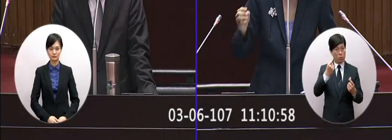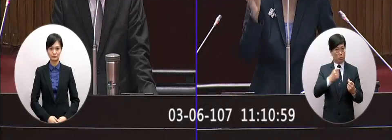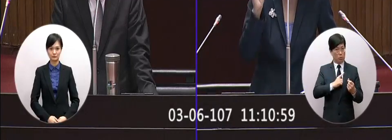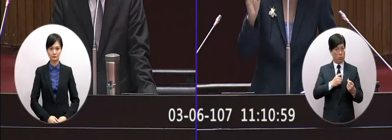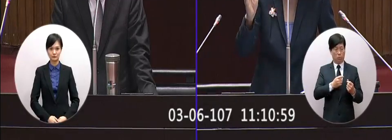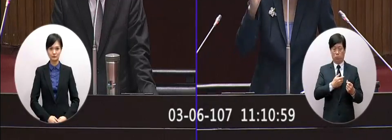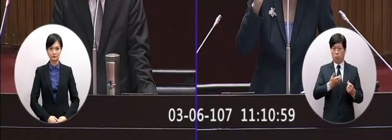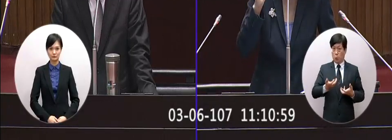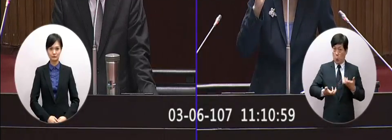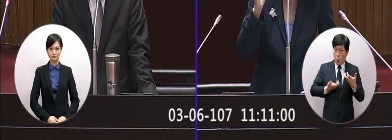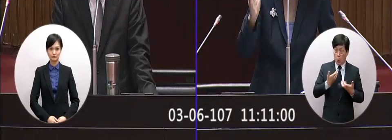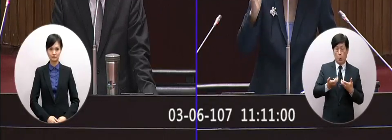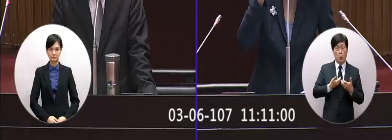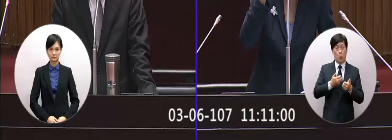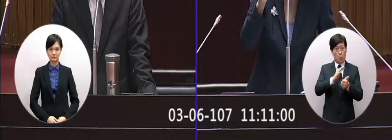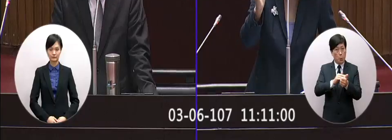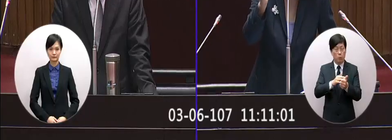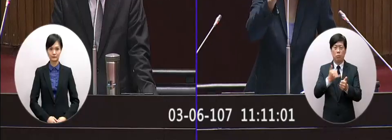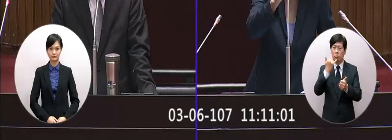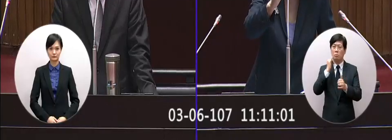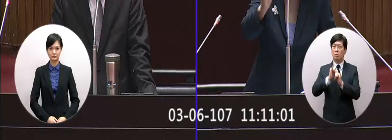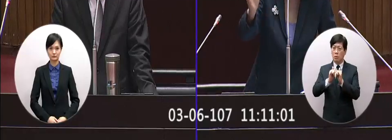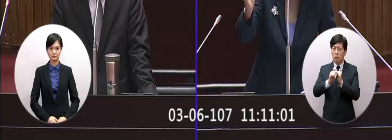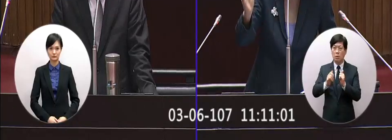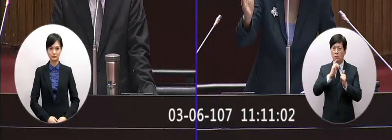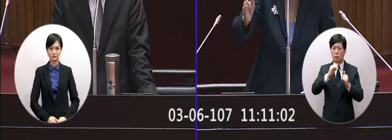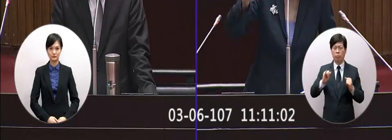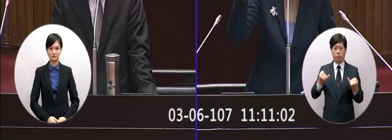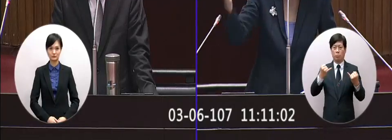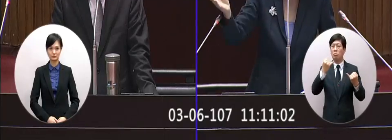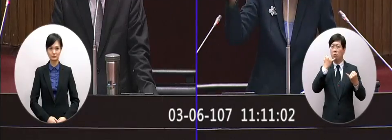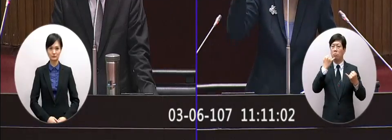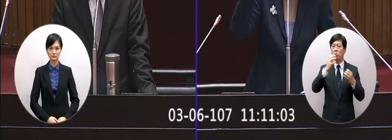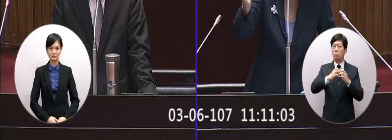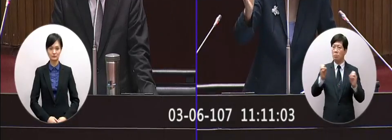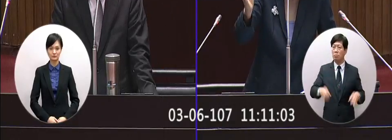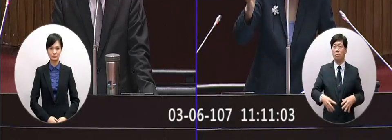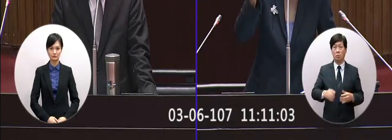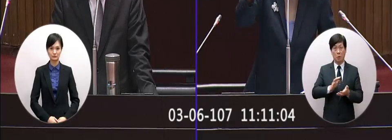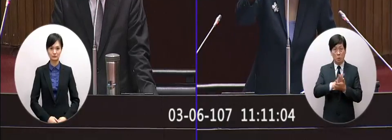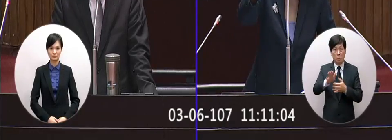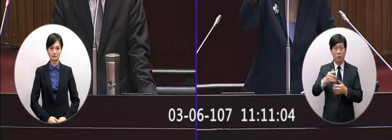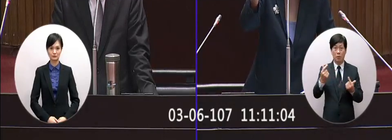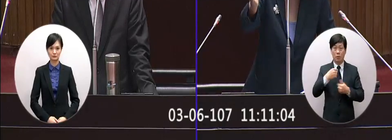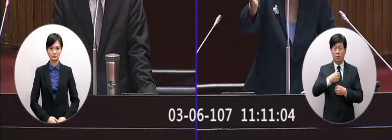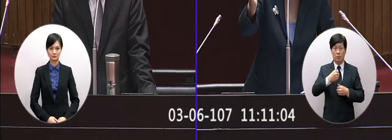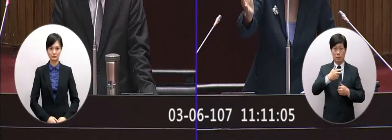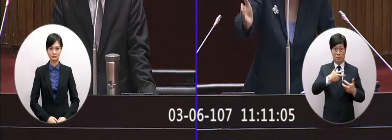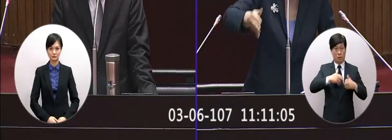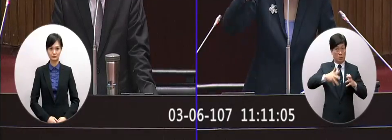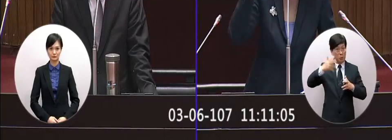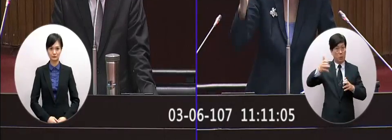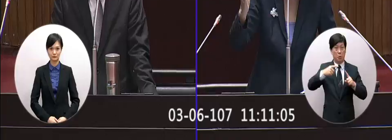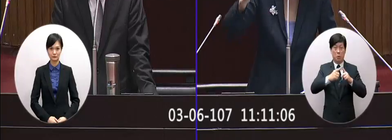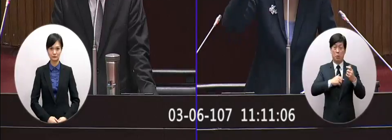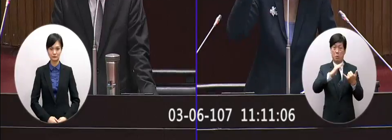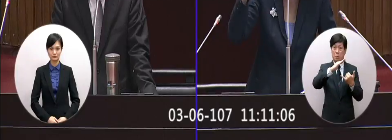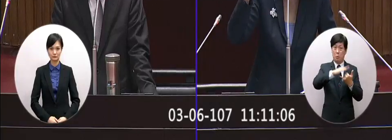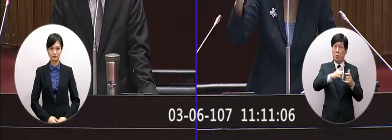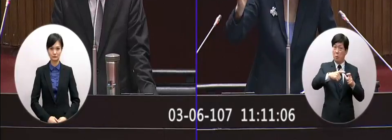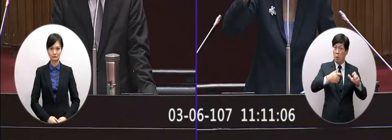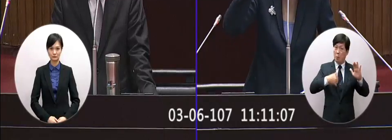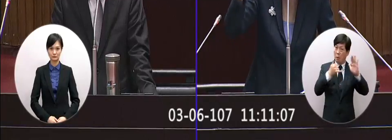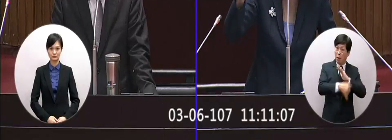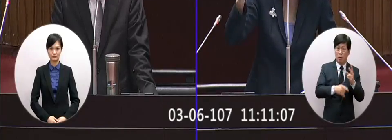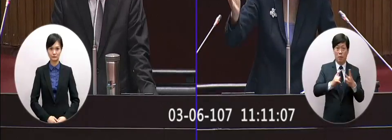度的话，势必能够让很多社会的一些激化的部分，包括后来闯蔡总统父亲的墓园，包括对蔡